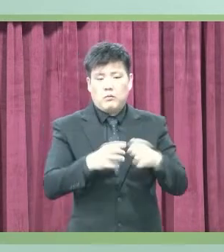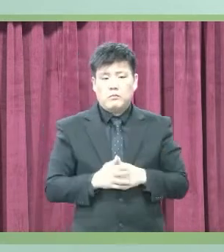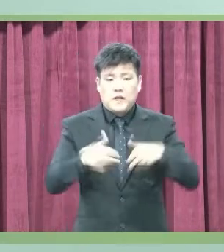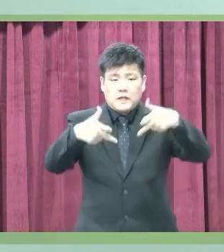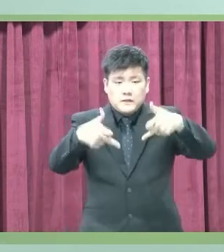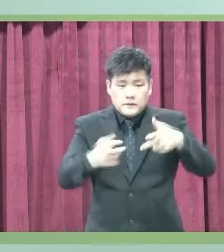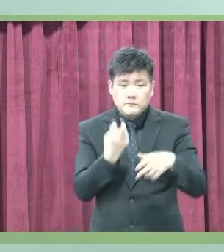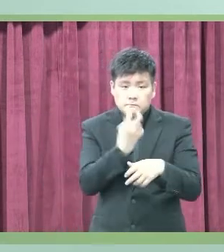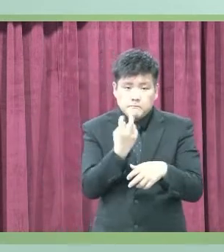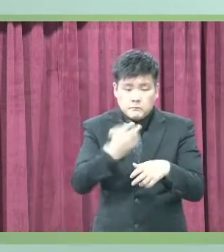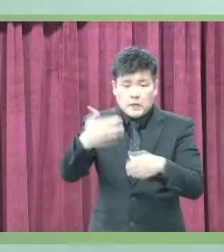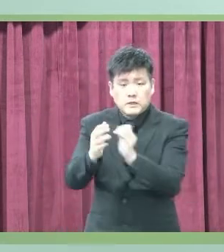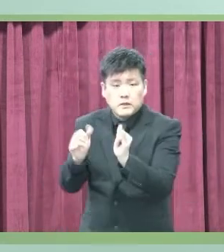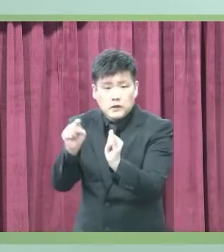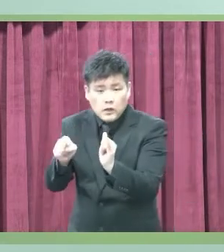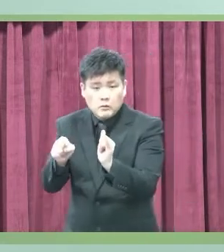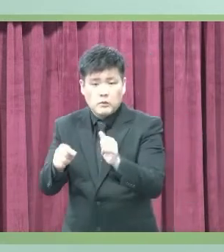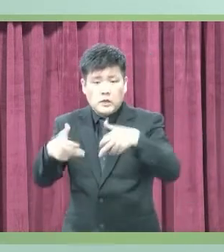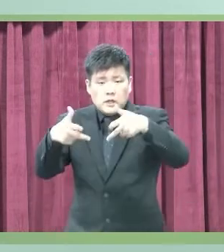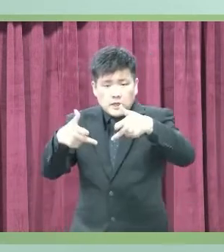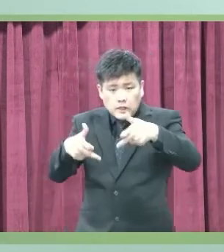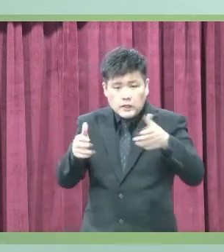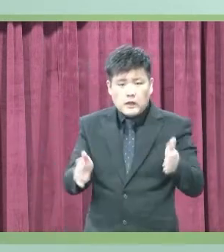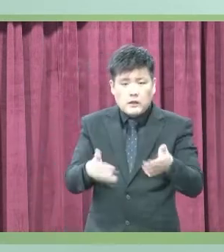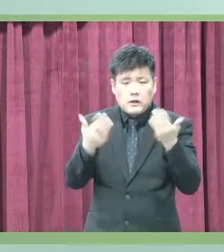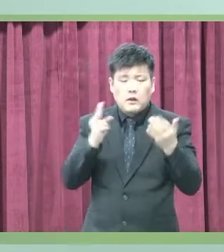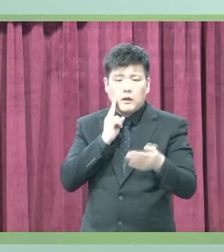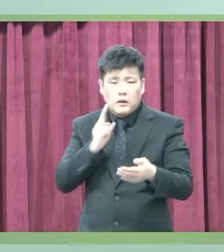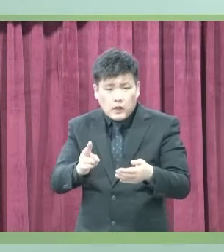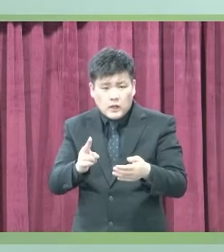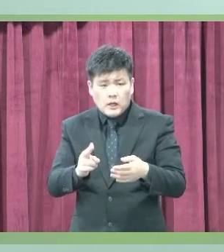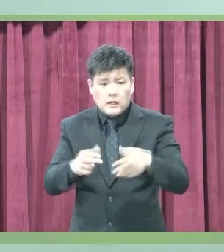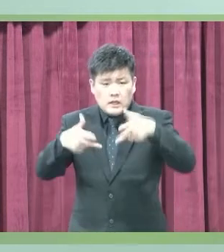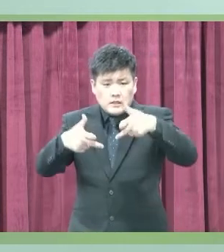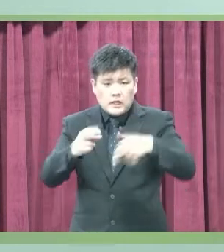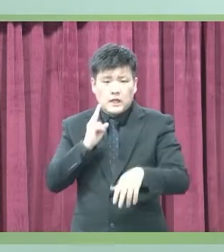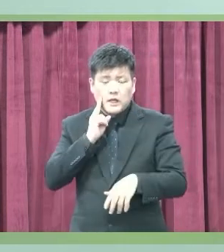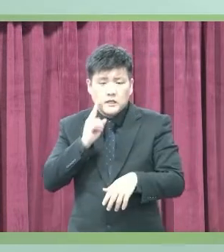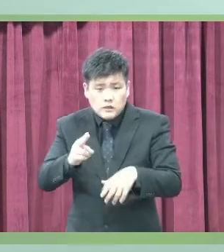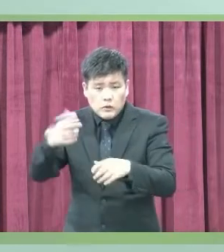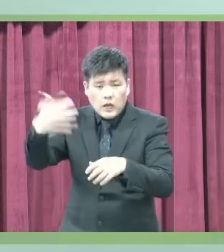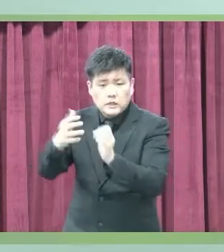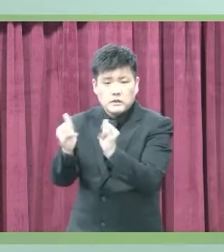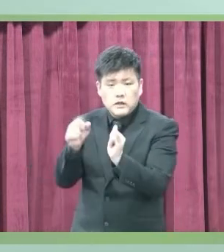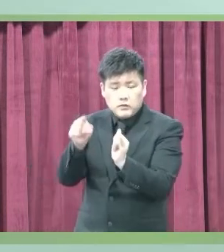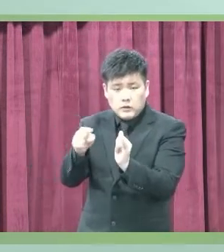검진 수검자 및 미수검자의 장애 정도별 진료비는 정도가 심한 장애인 검진 미수검자의 1인당